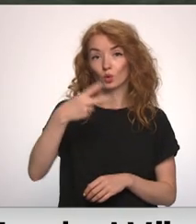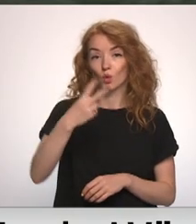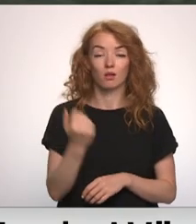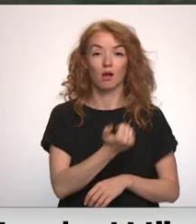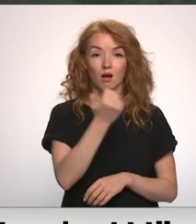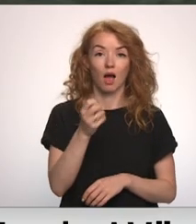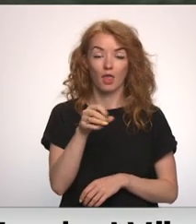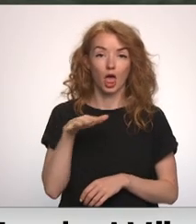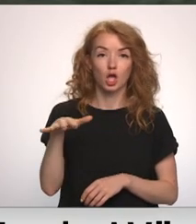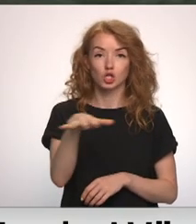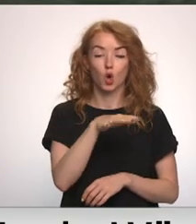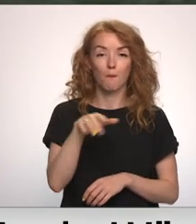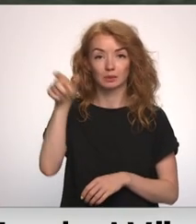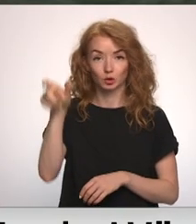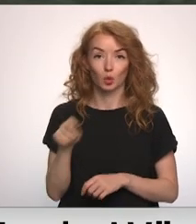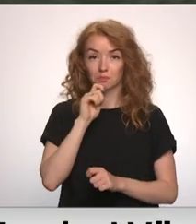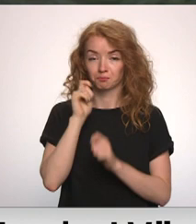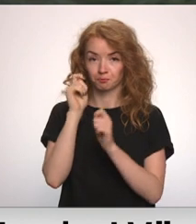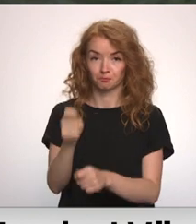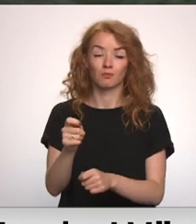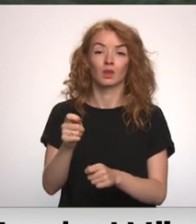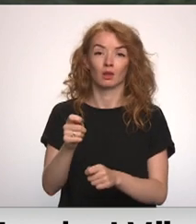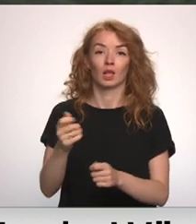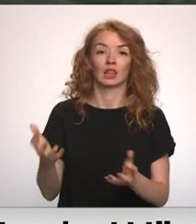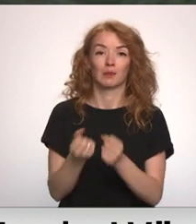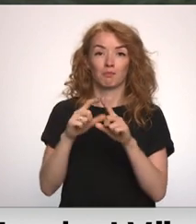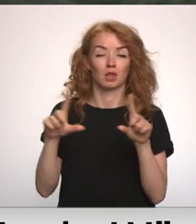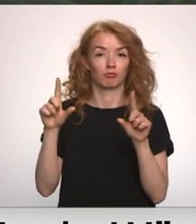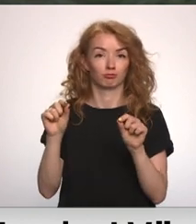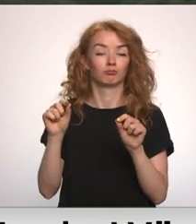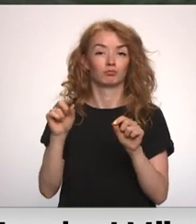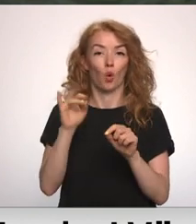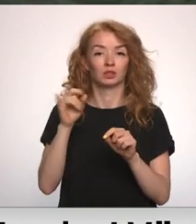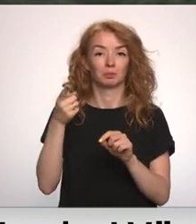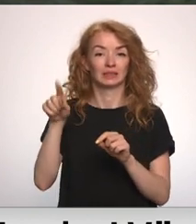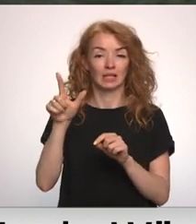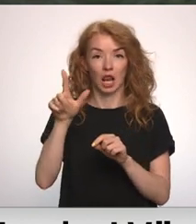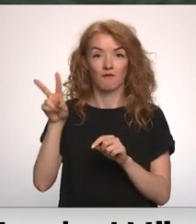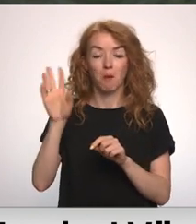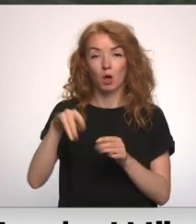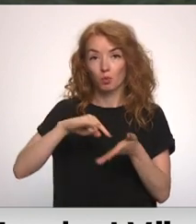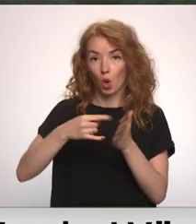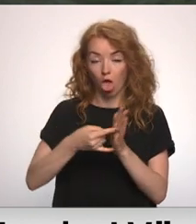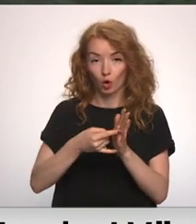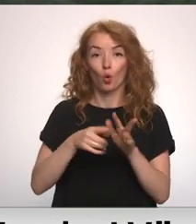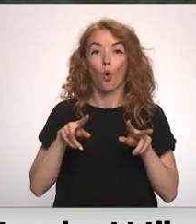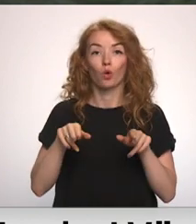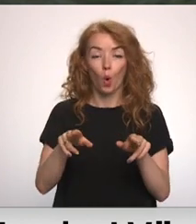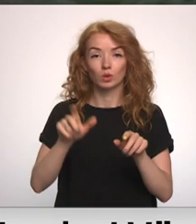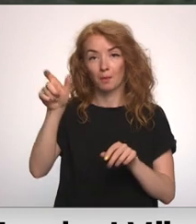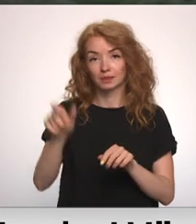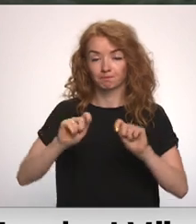2022. Gada Eiropas pilsoņu balva piešķirta nodibinājumam Hospice LV par pilotu projektu, onkoloģijas pacientiem